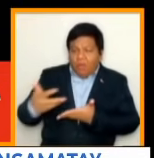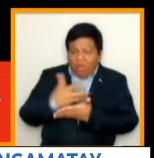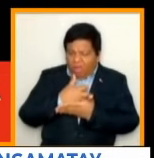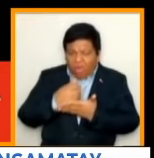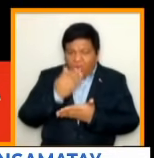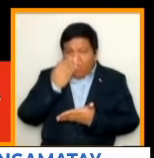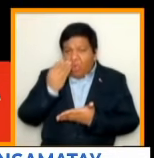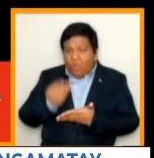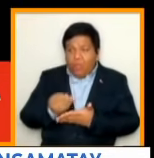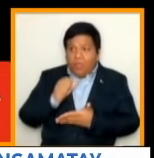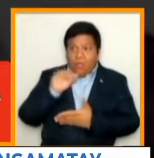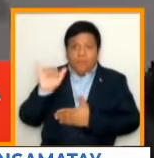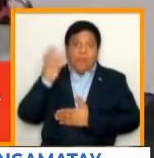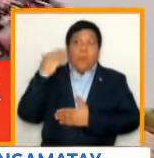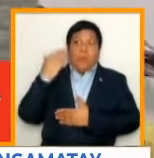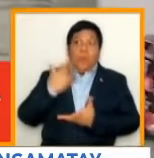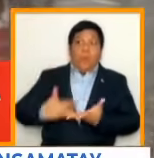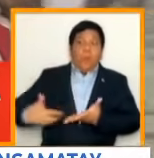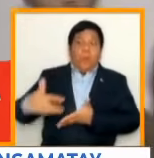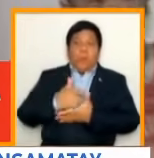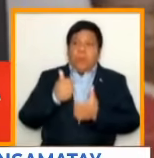dati na talagang marami po.